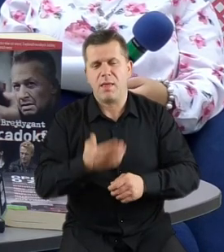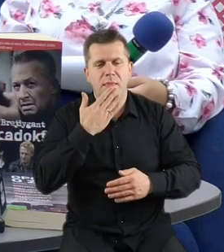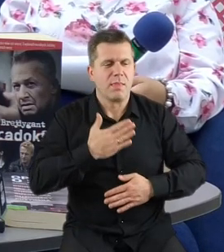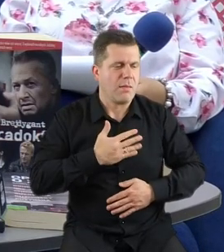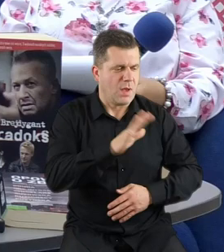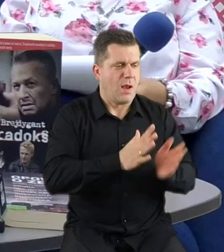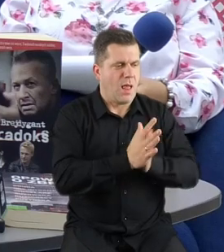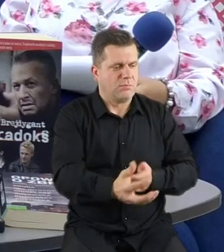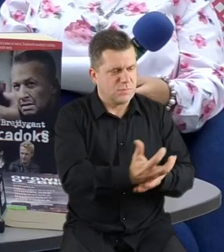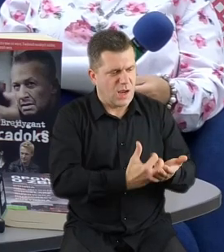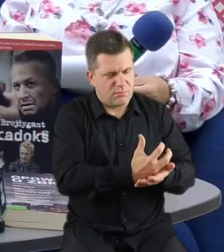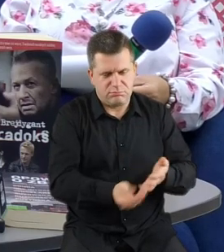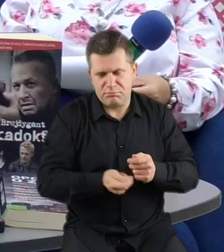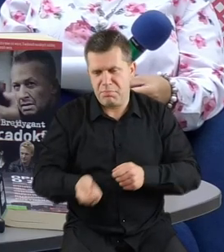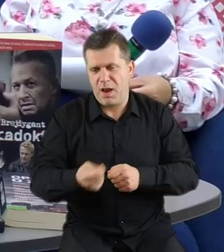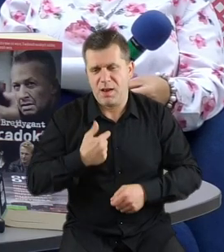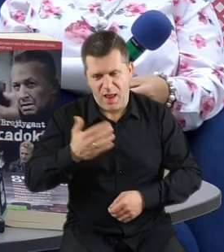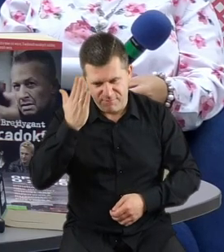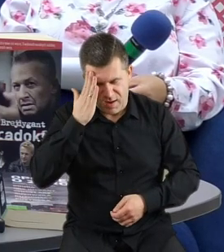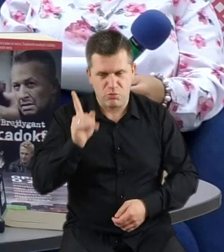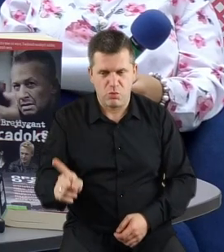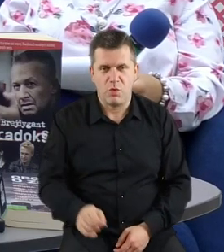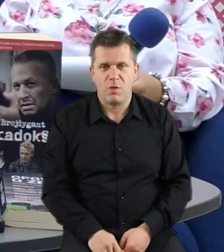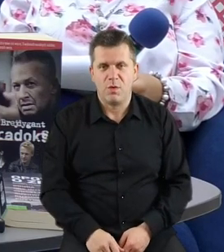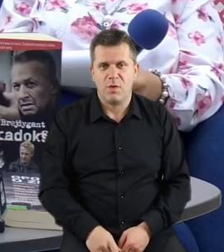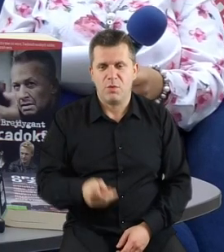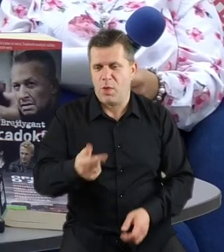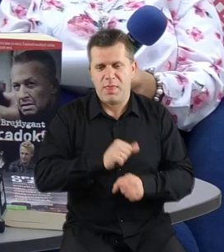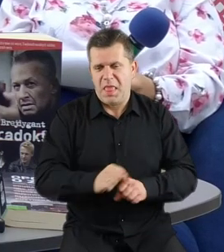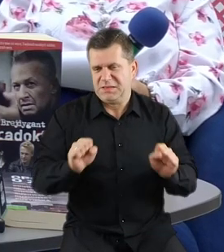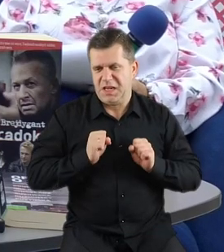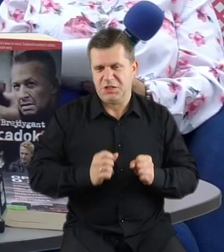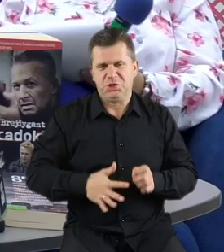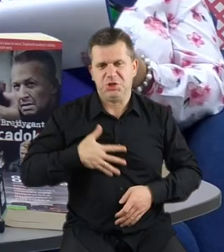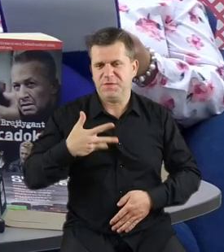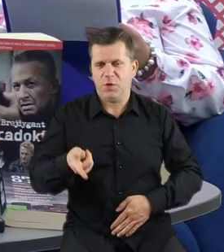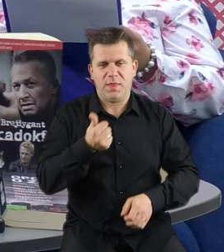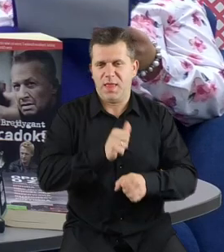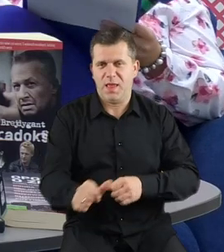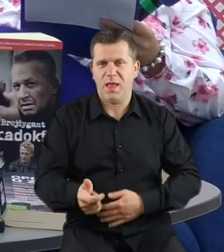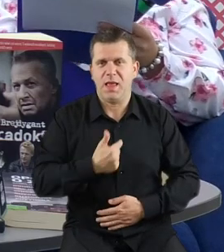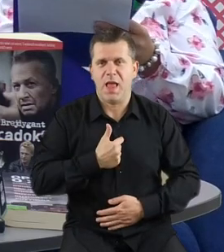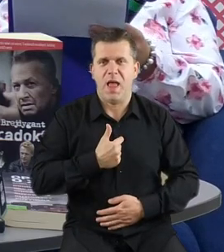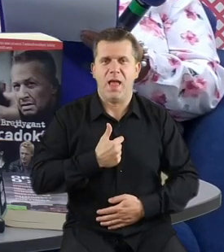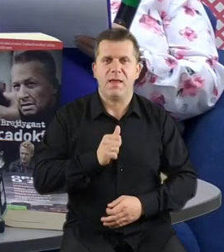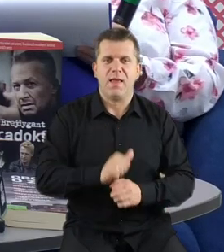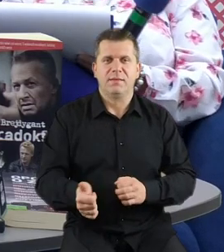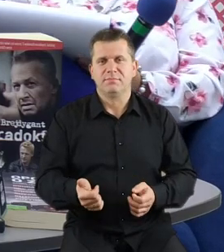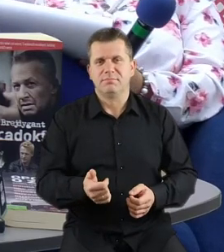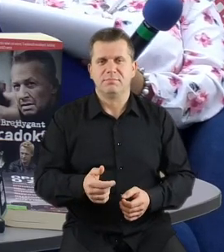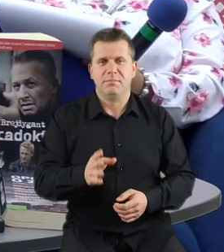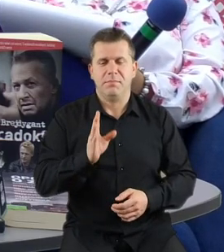piecu, akurat nie mają, no to idą do lasu, sobie zbierają, no to ja wiem. To nie jest takie strasznie dziwne. To nie, że jestem